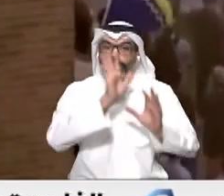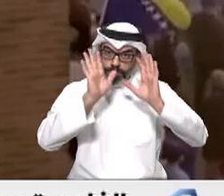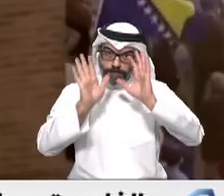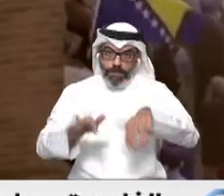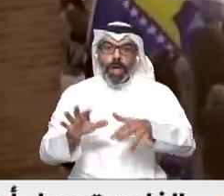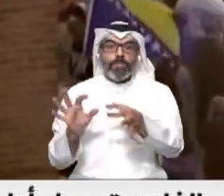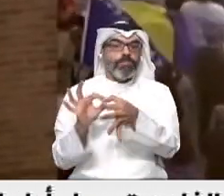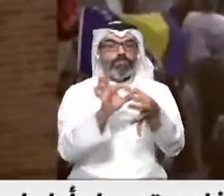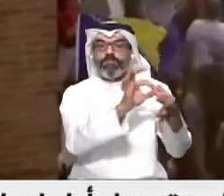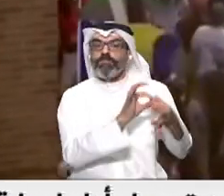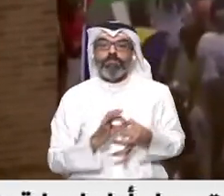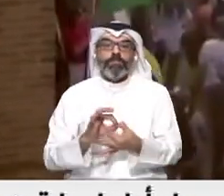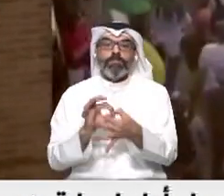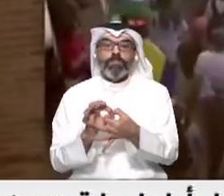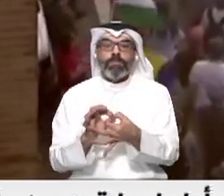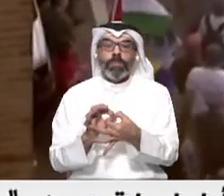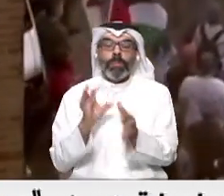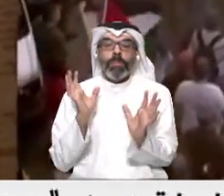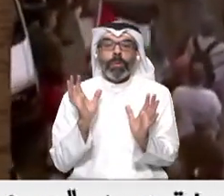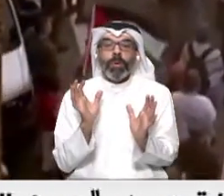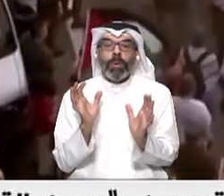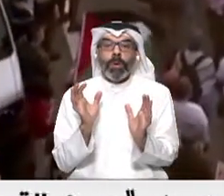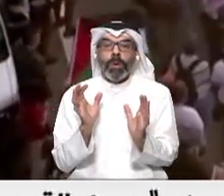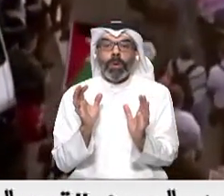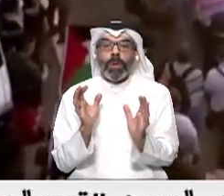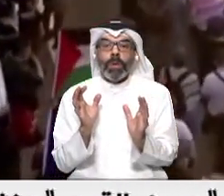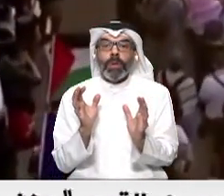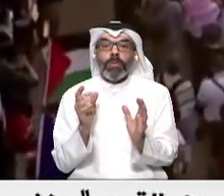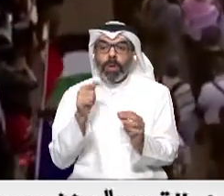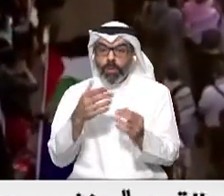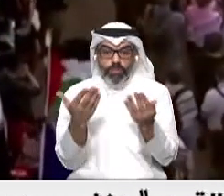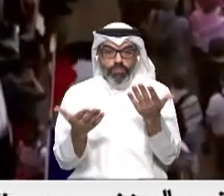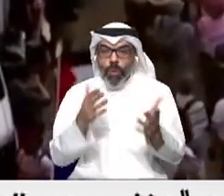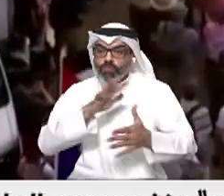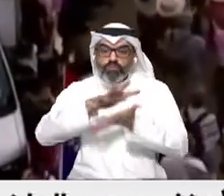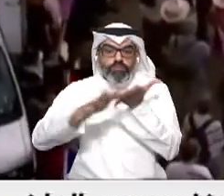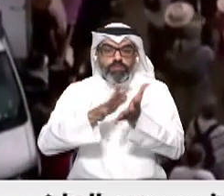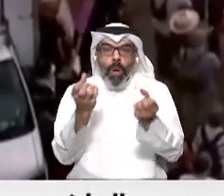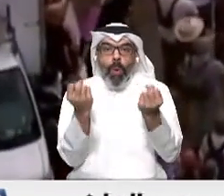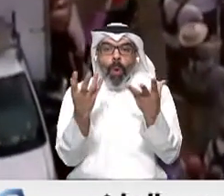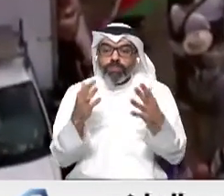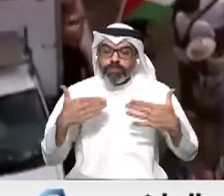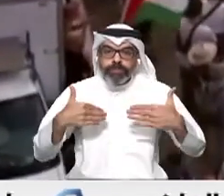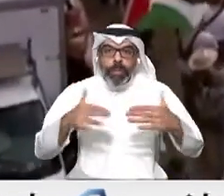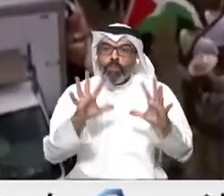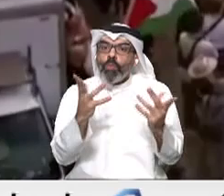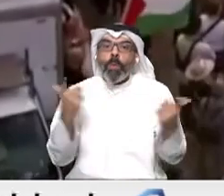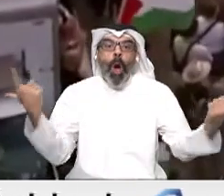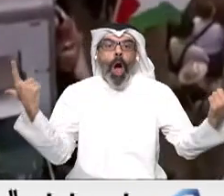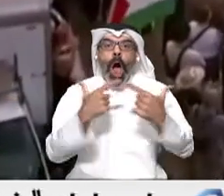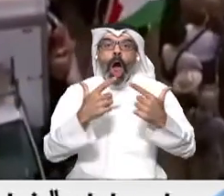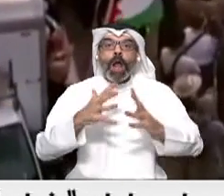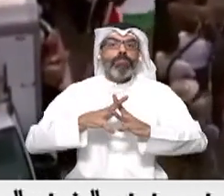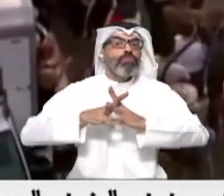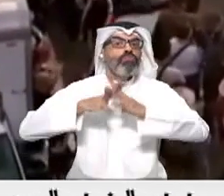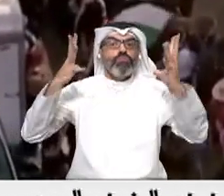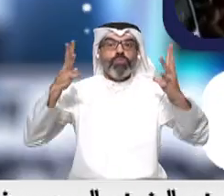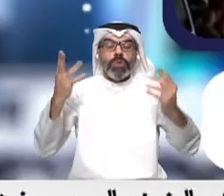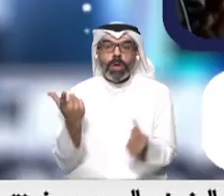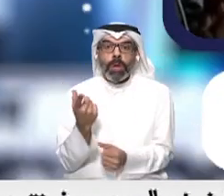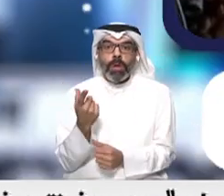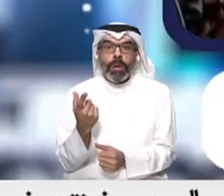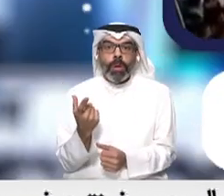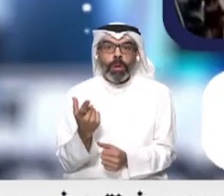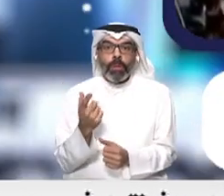كانت يعني تؤشر الأوضاع الأخيرة إلى حرب إقليمية. لكن بالتأكيد واضح أن الإدارة